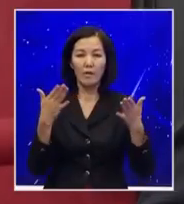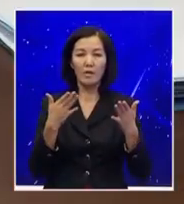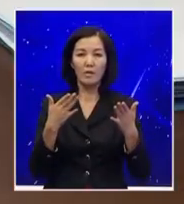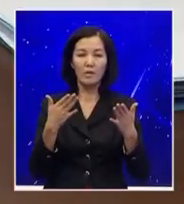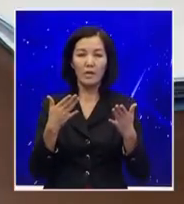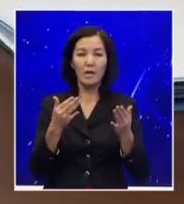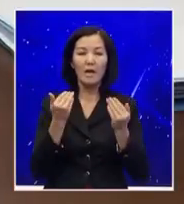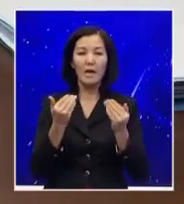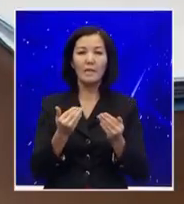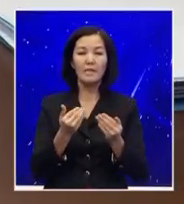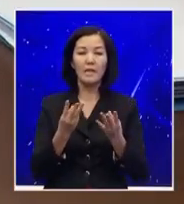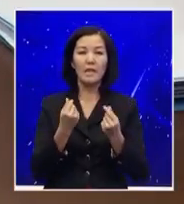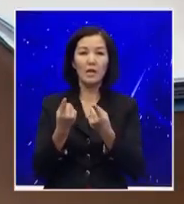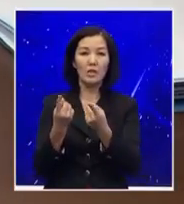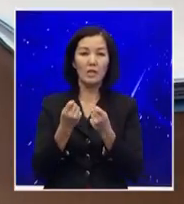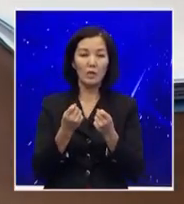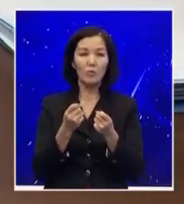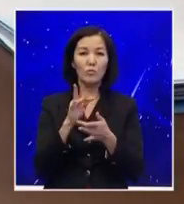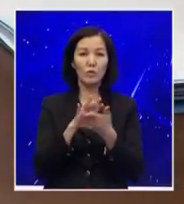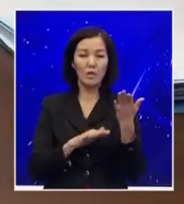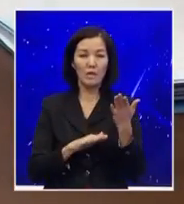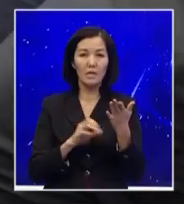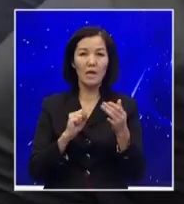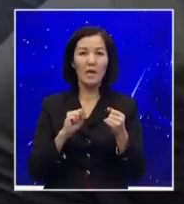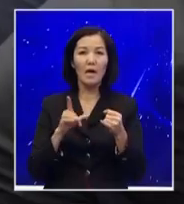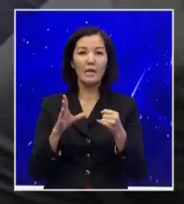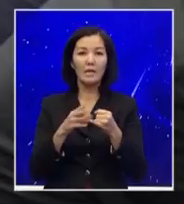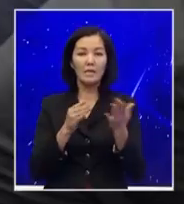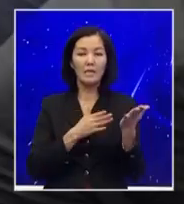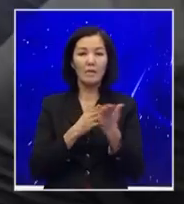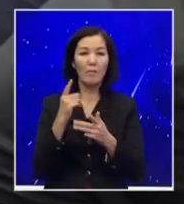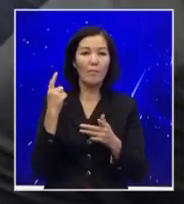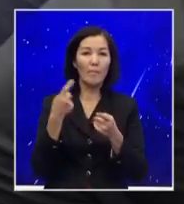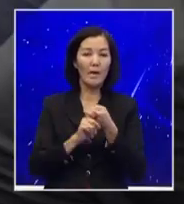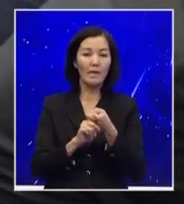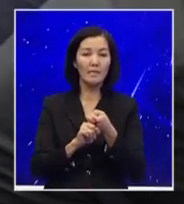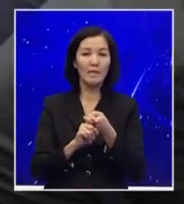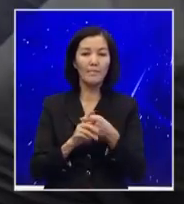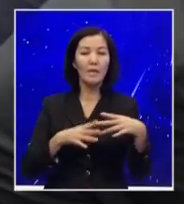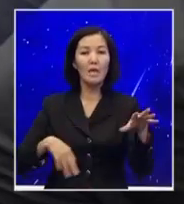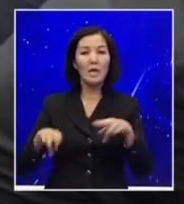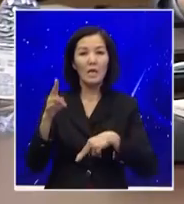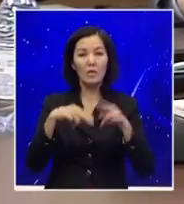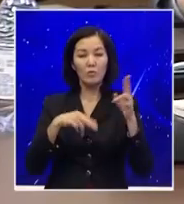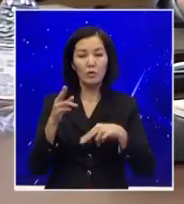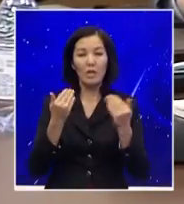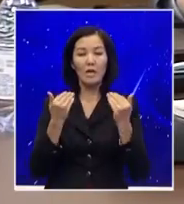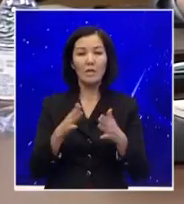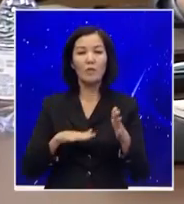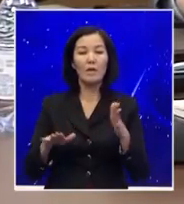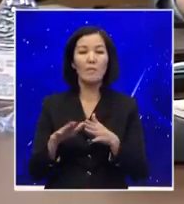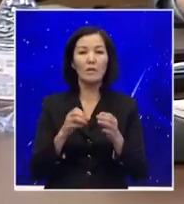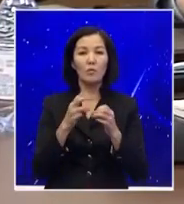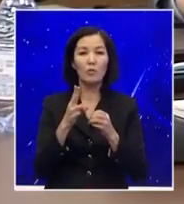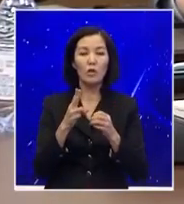де келіп жатқандар көп. Дені агросектормен байланысты дейді. Индустрияландыру картасы бойынша бүгінге аймақтан 12